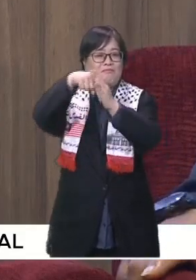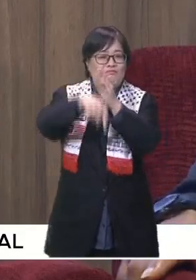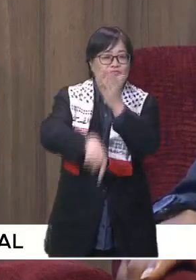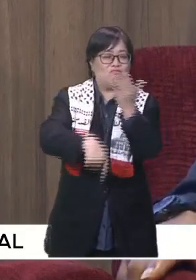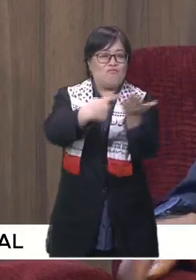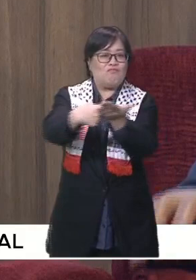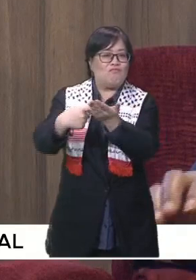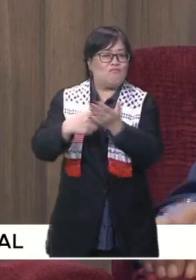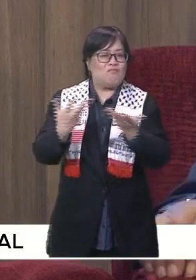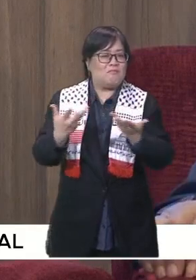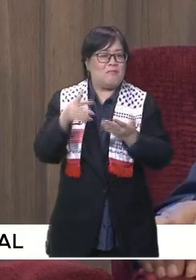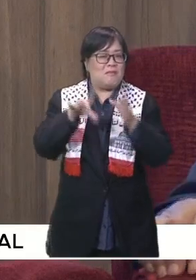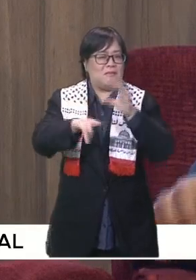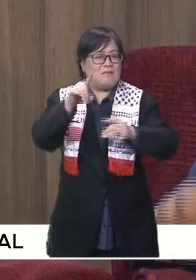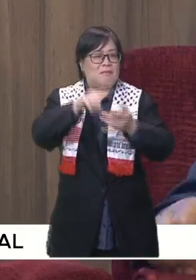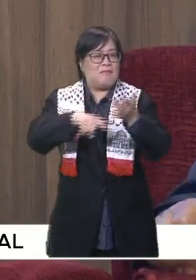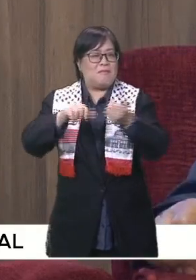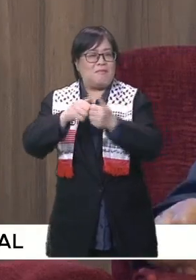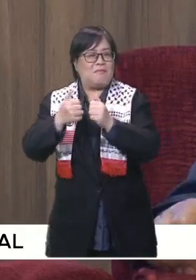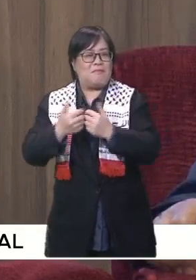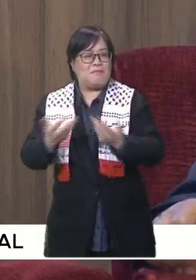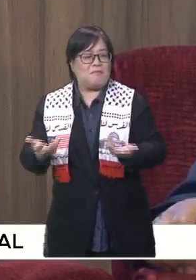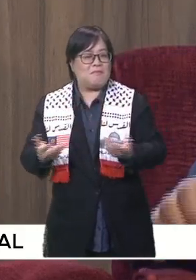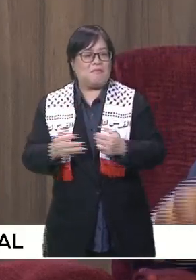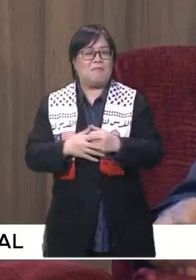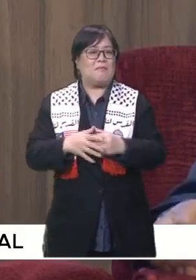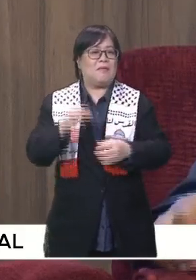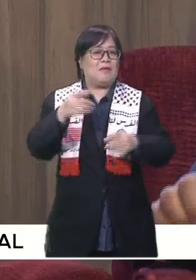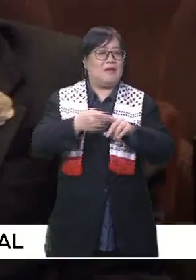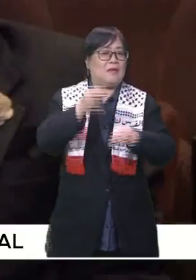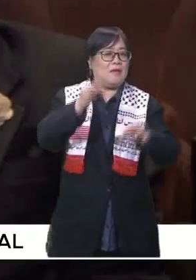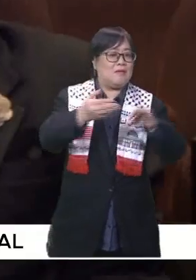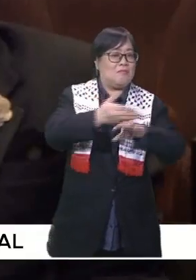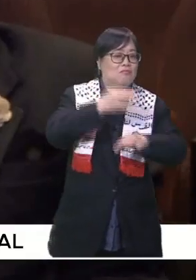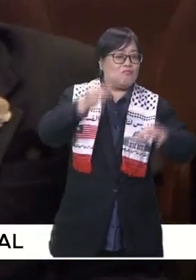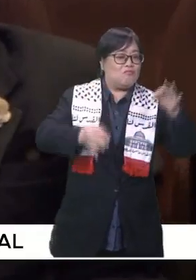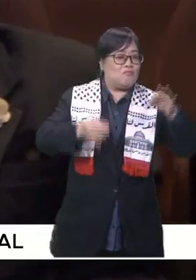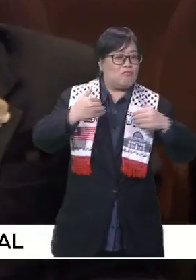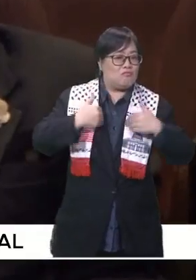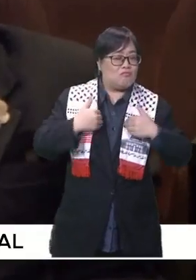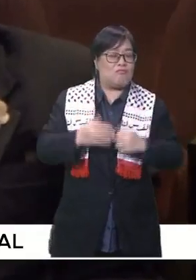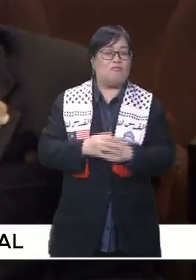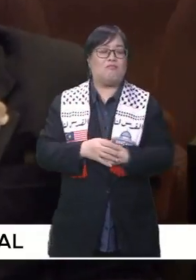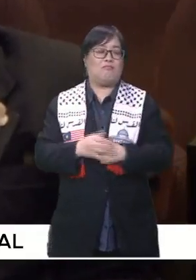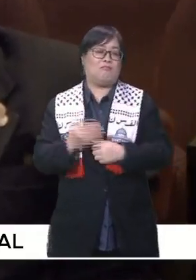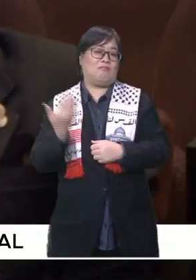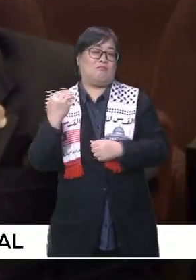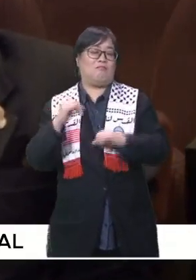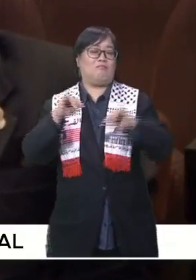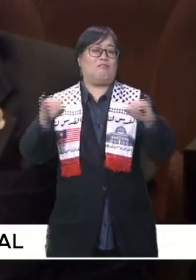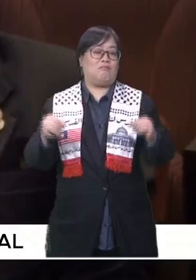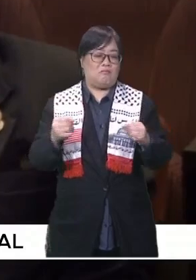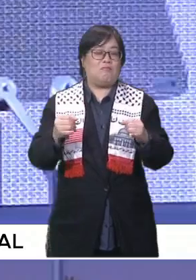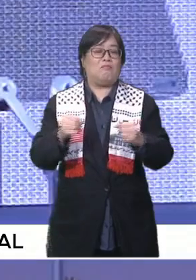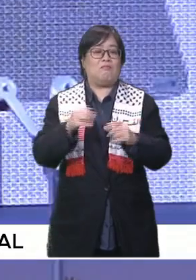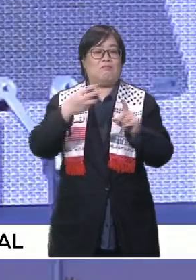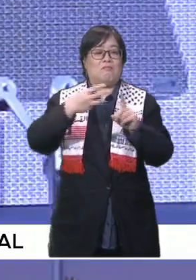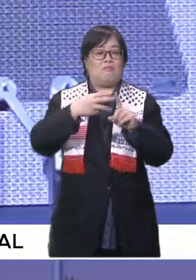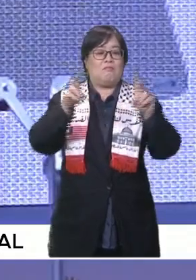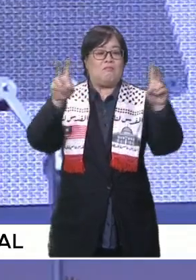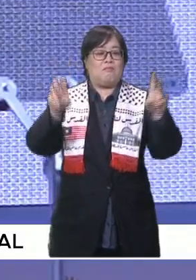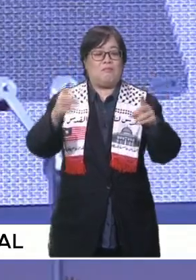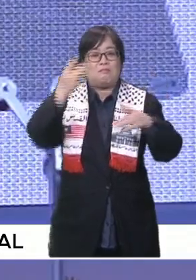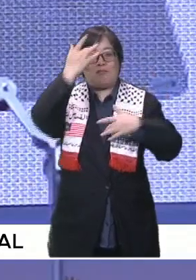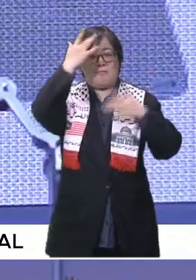the into the case sebelum kita membuat apa-apa Judgement dan pandangan dia pada jumaat laporan eksklusif bernama bertajuk